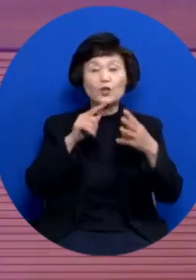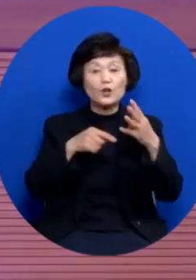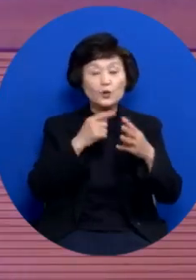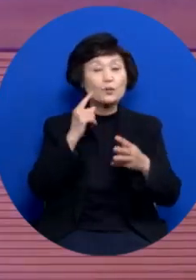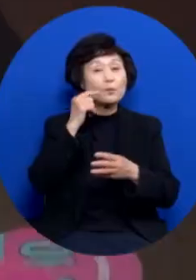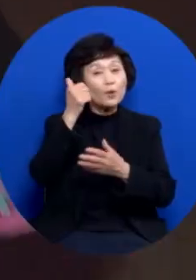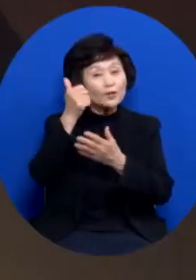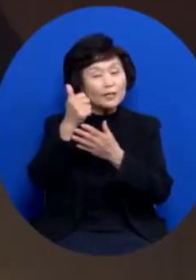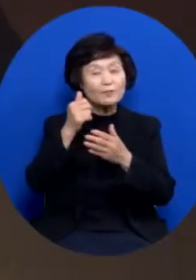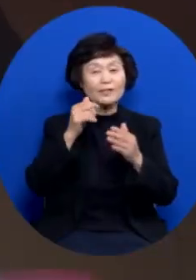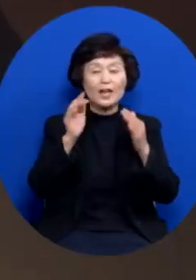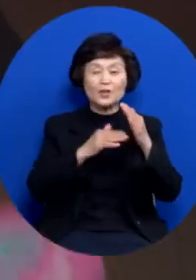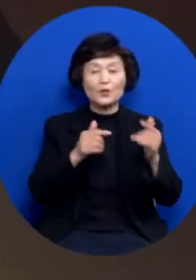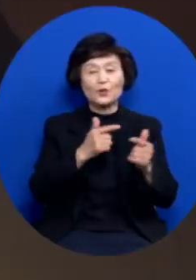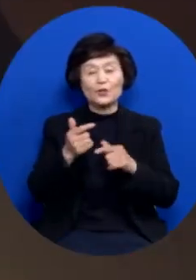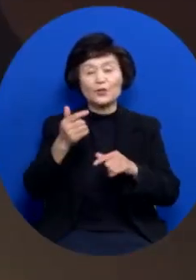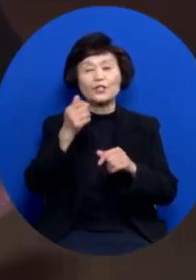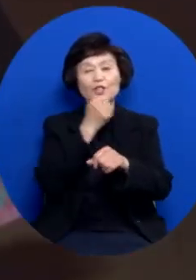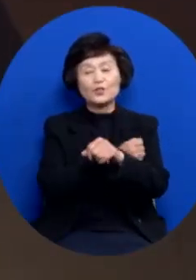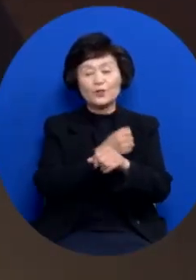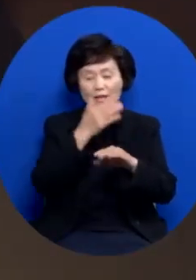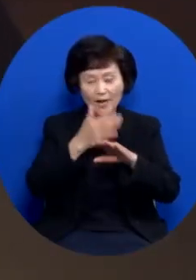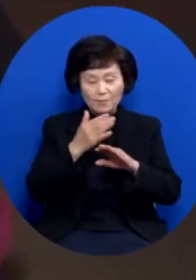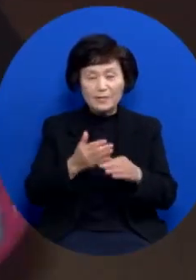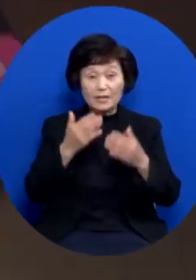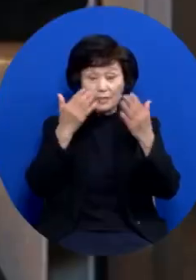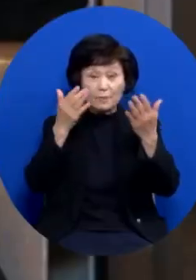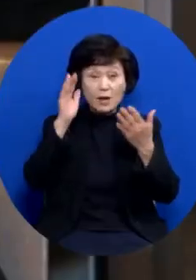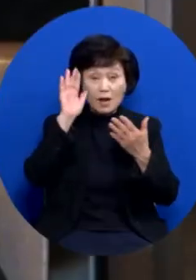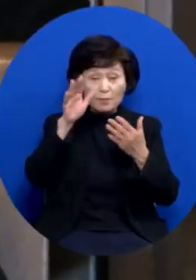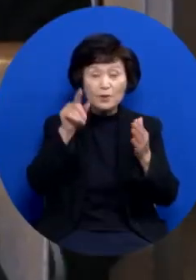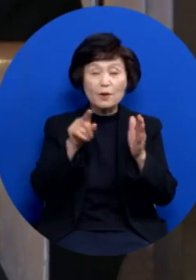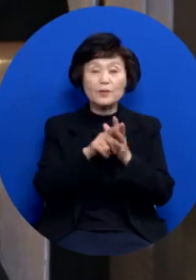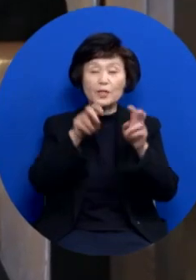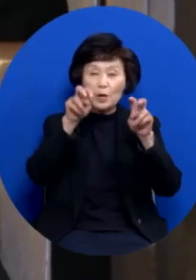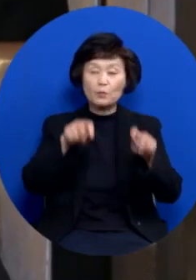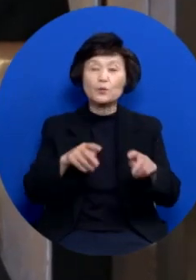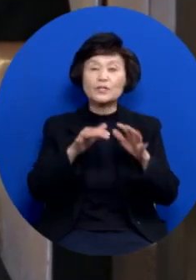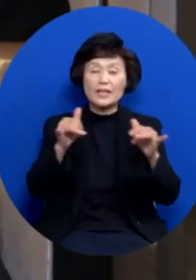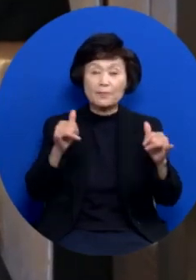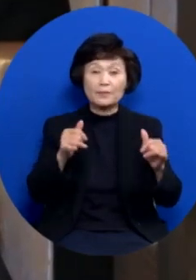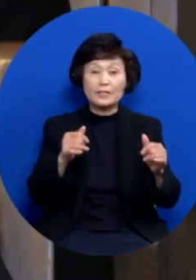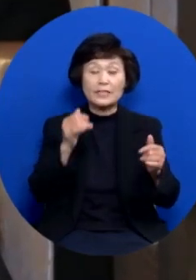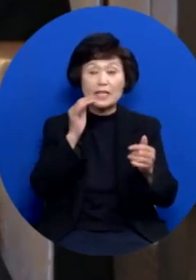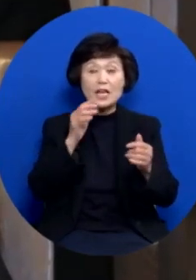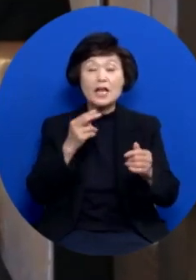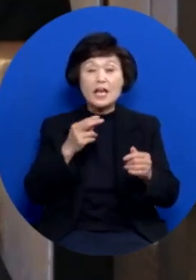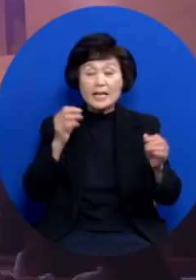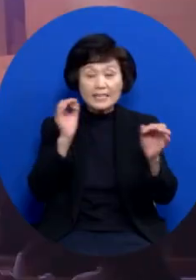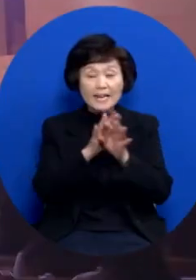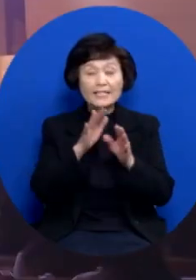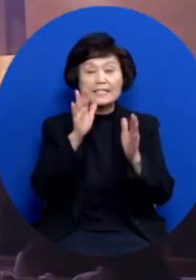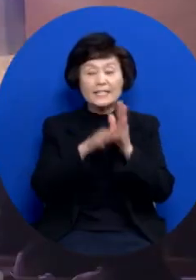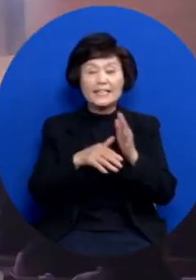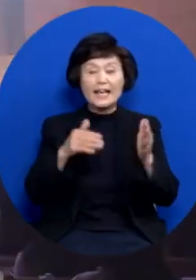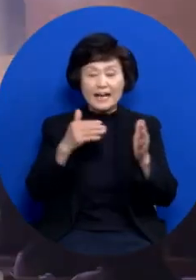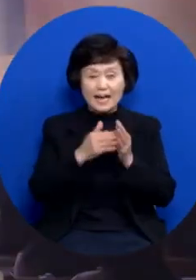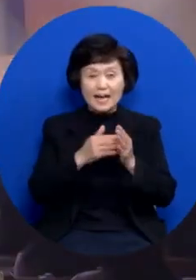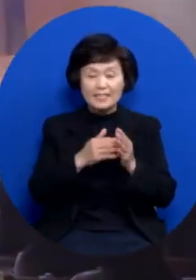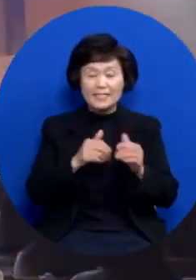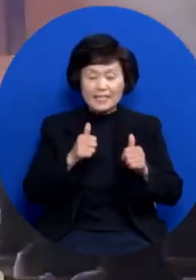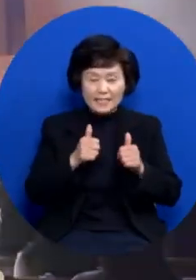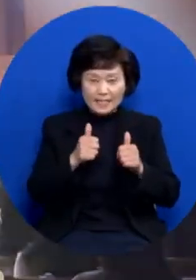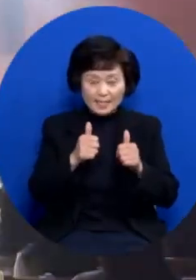수고에 감사하다며 이 땅에 불신자가 없도록 앞으로도 복음 사역에 최선을 다하겠다고 밝혔습니다. 연세중앙교회는